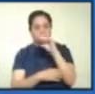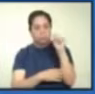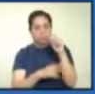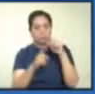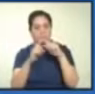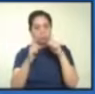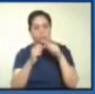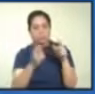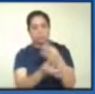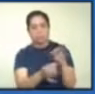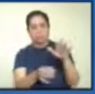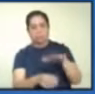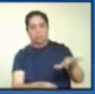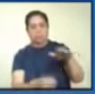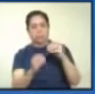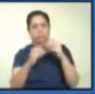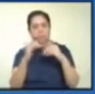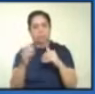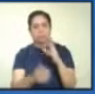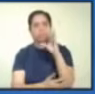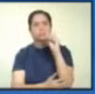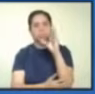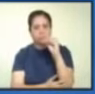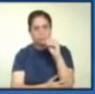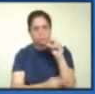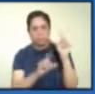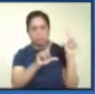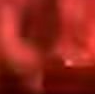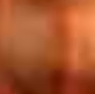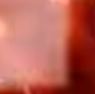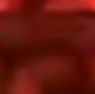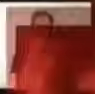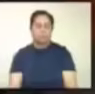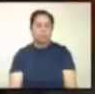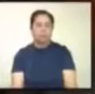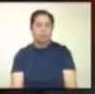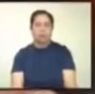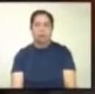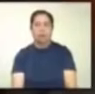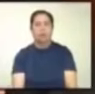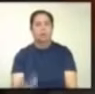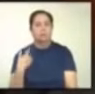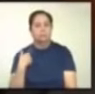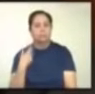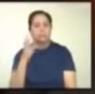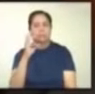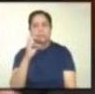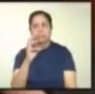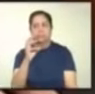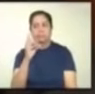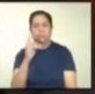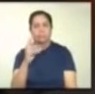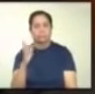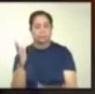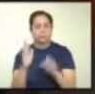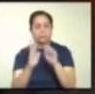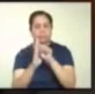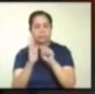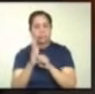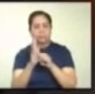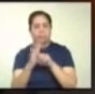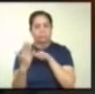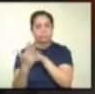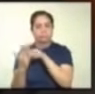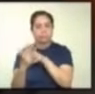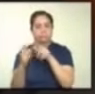ang pagka-absuelto sa higit 50 akusado. May 60 araw ang state prosecutors